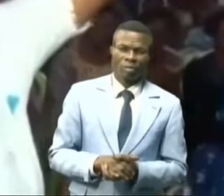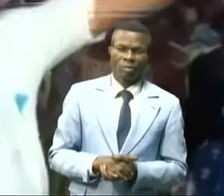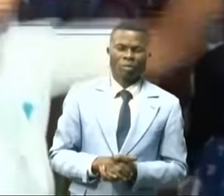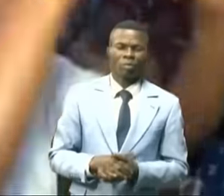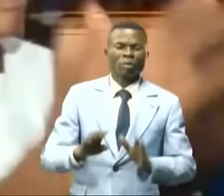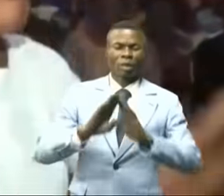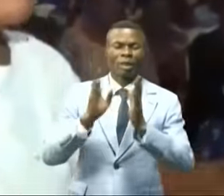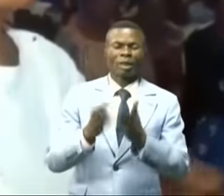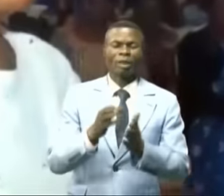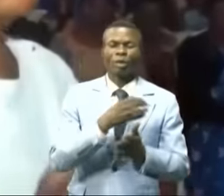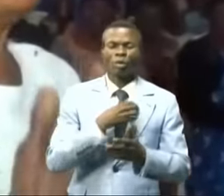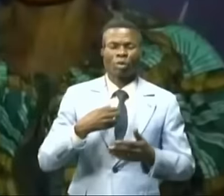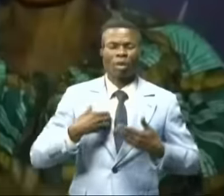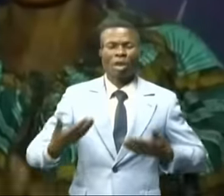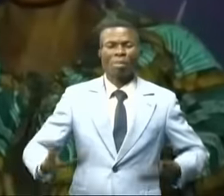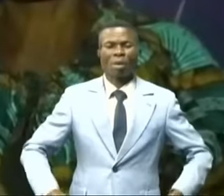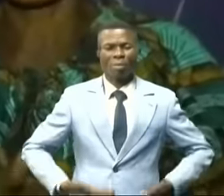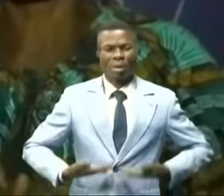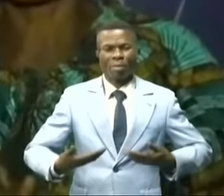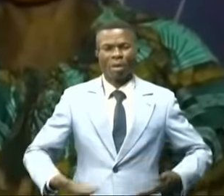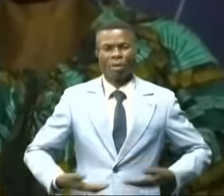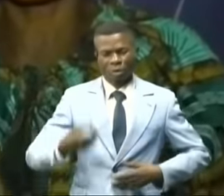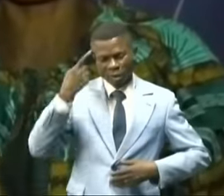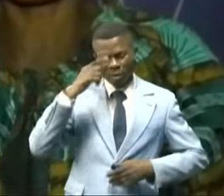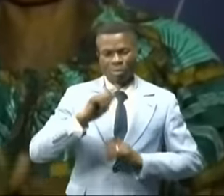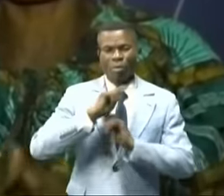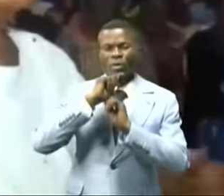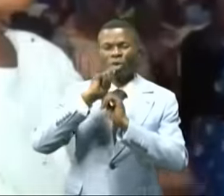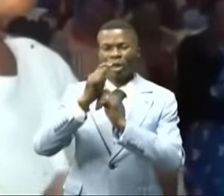ces bénéficiaires, tout sourire. Merci aux